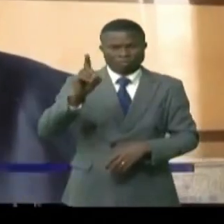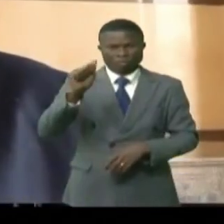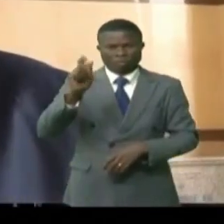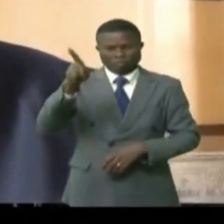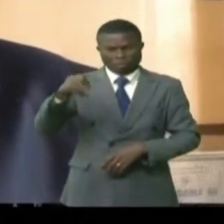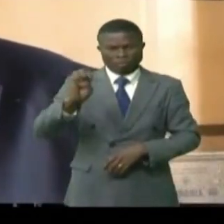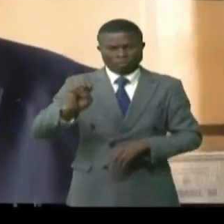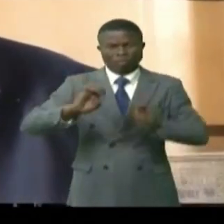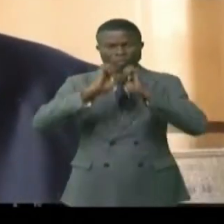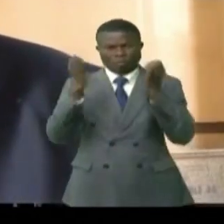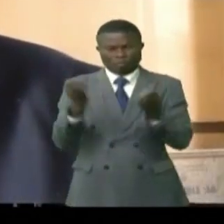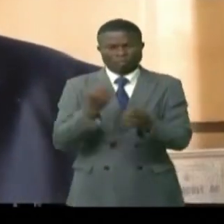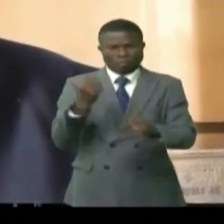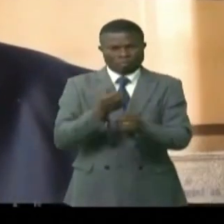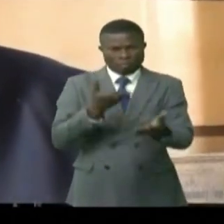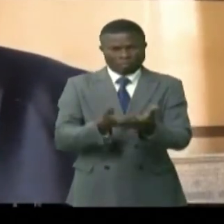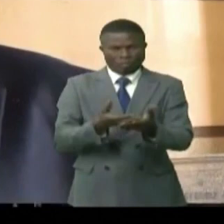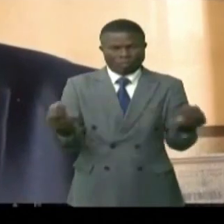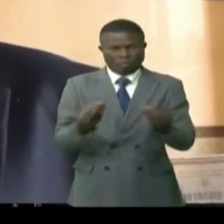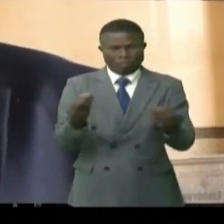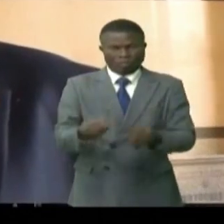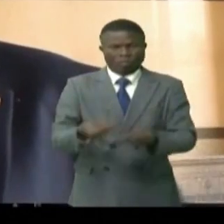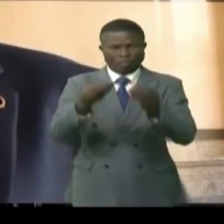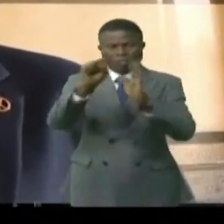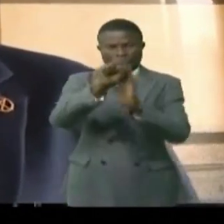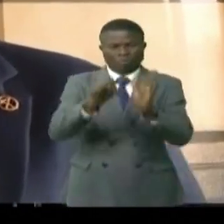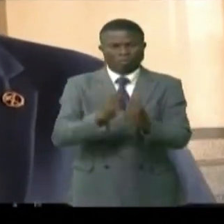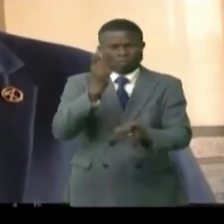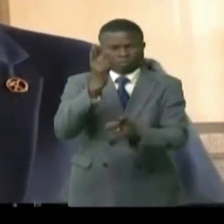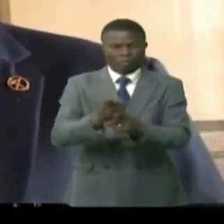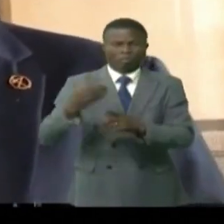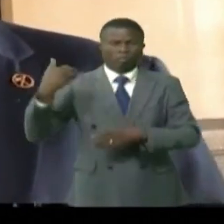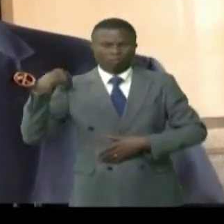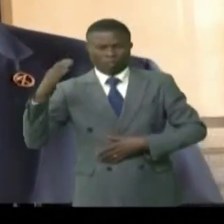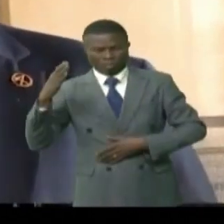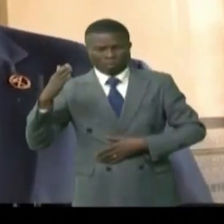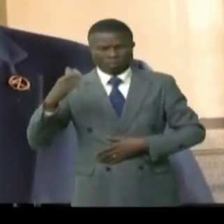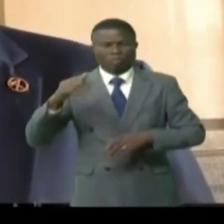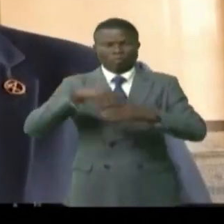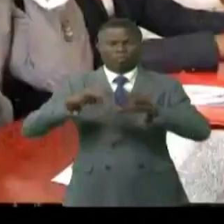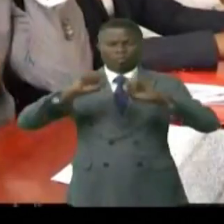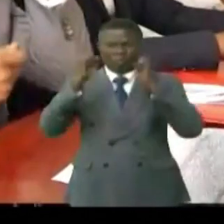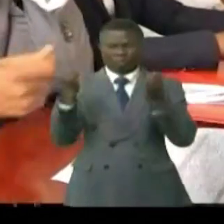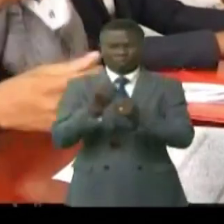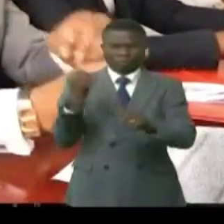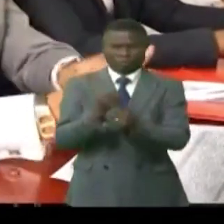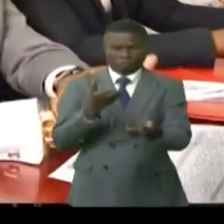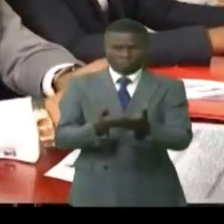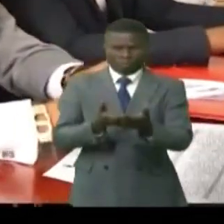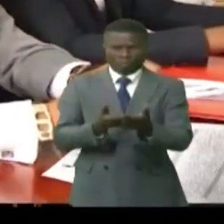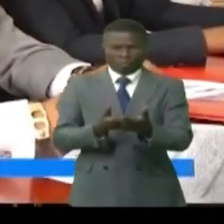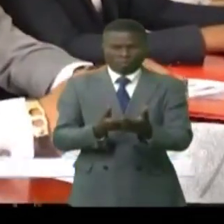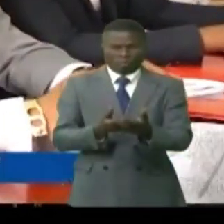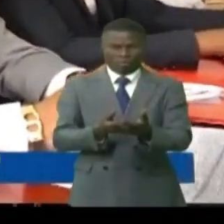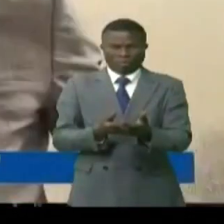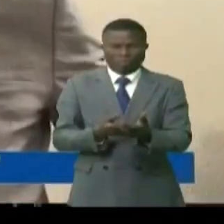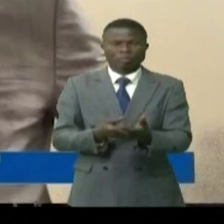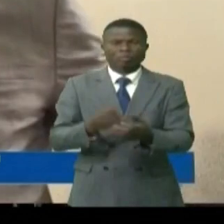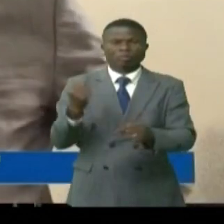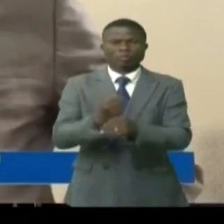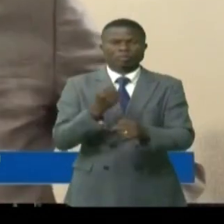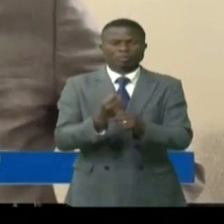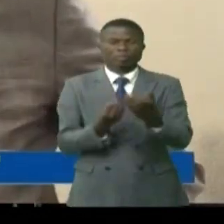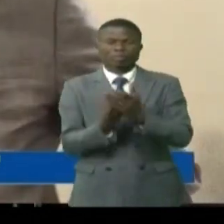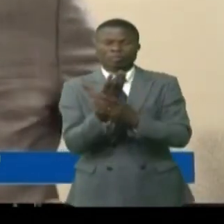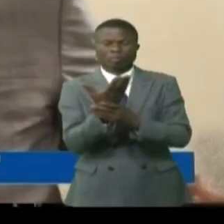sociétés coopératives, de manière à leur conférer un statut juridique propre aux sociétés coopératives. Ce soutien aux petits producteurs